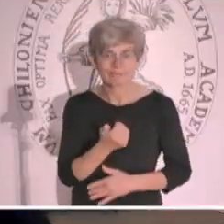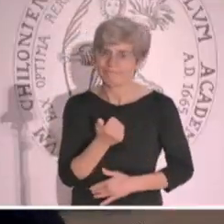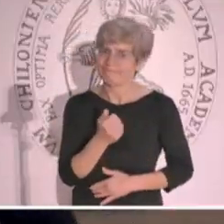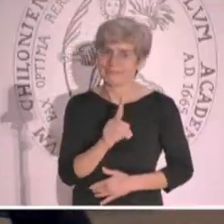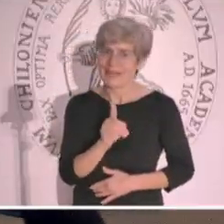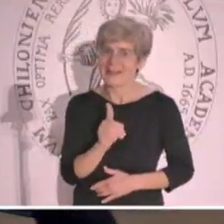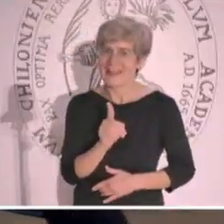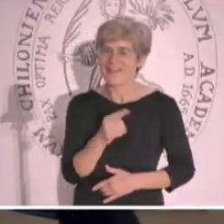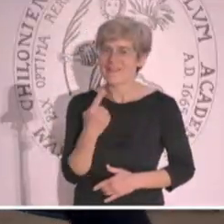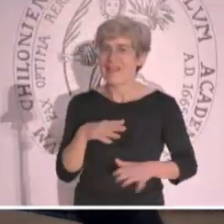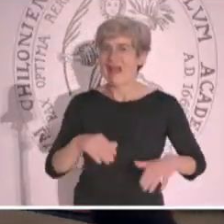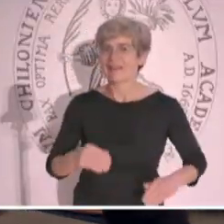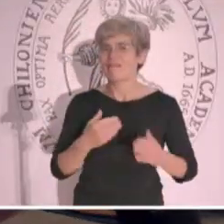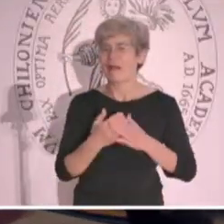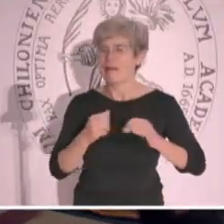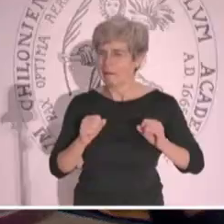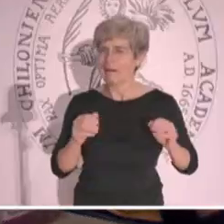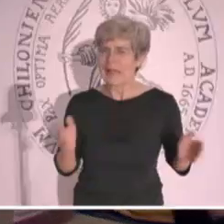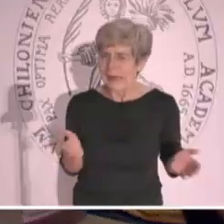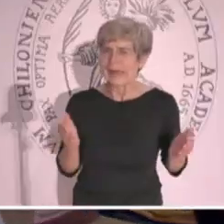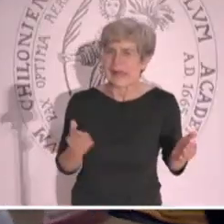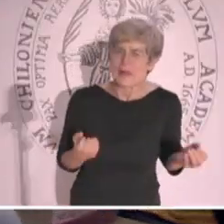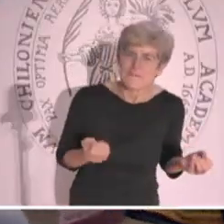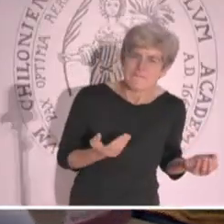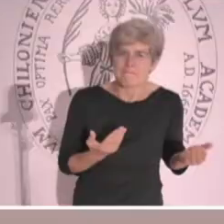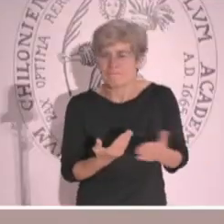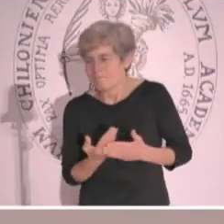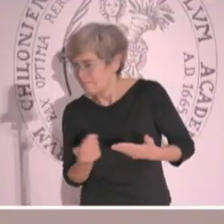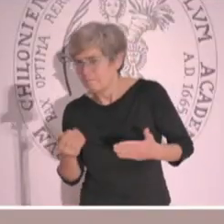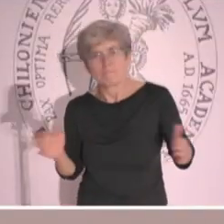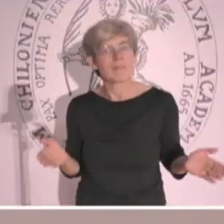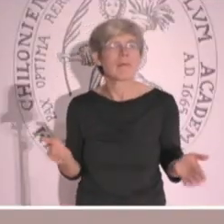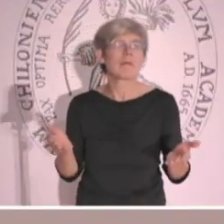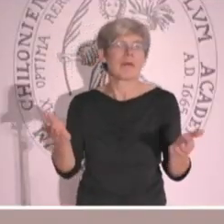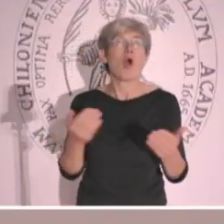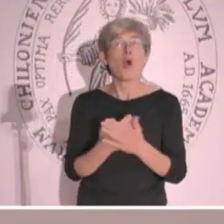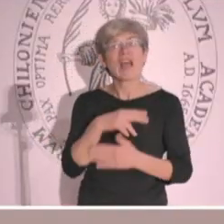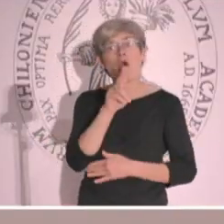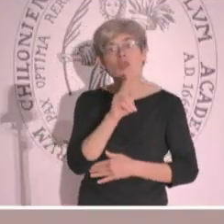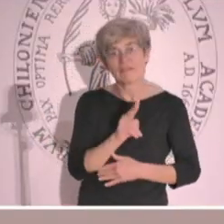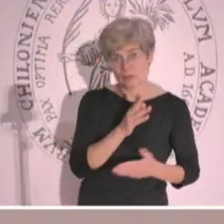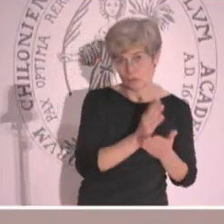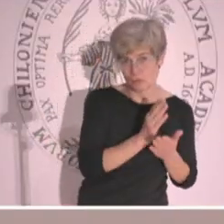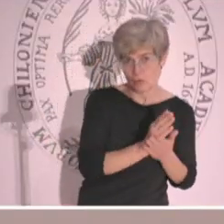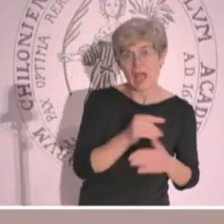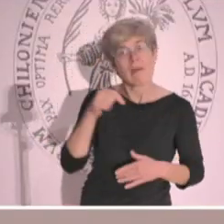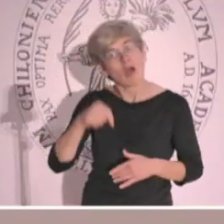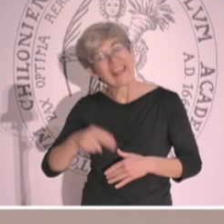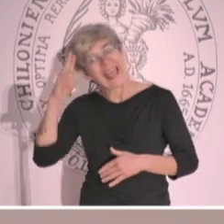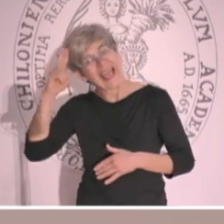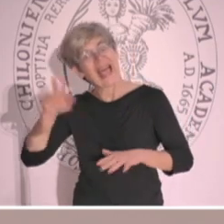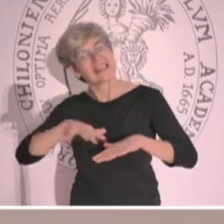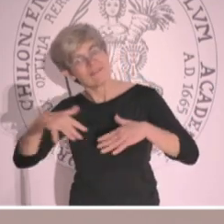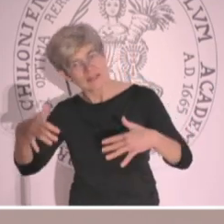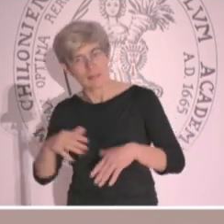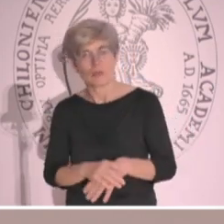vielen studentischen Engagements in der Uni selbst, aber auch in der Ratsversammlung, in den Ortsbeiräten. Viele von ihnen